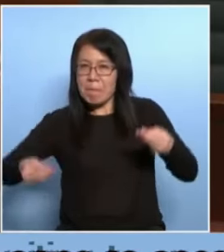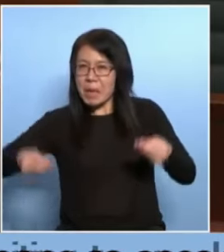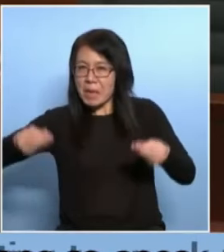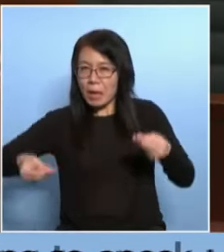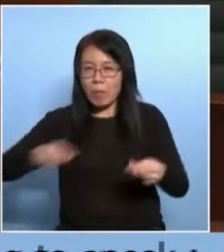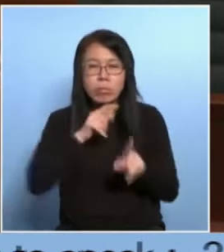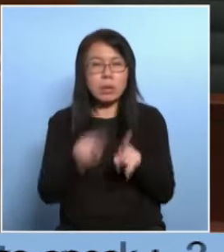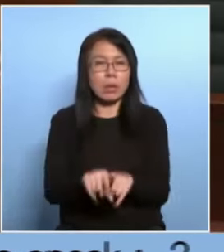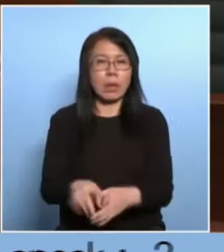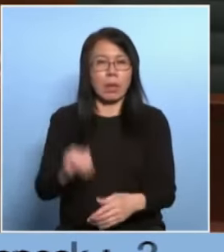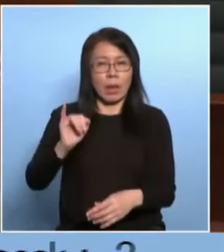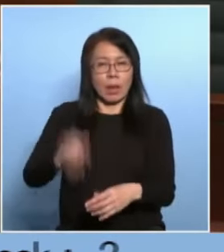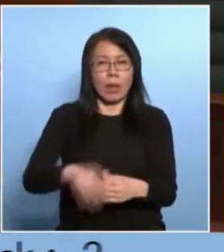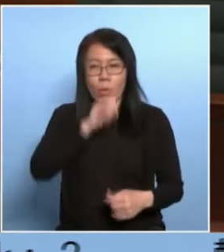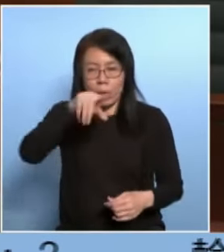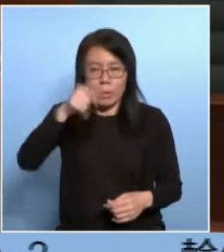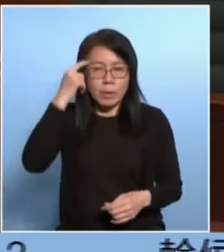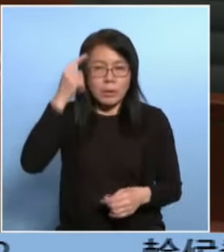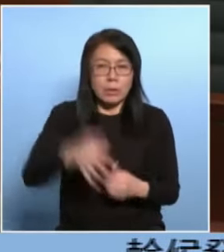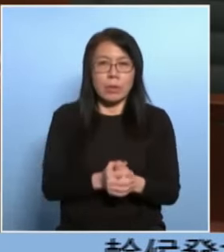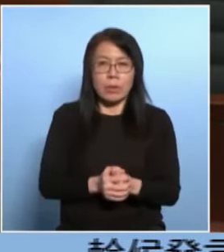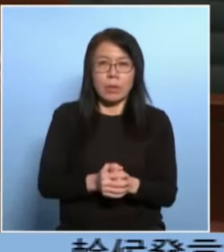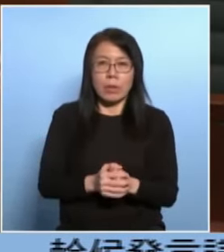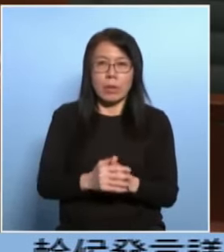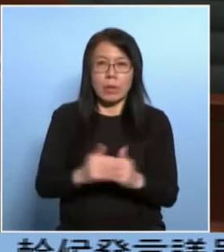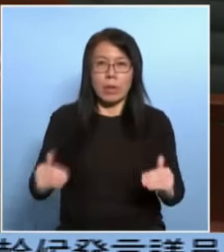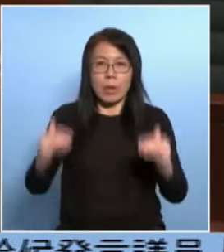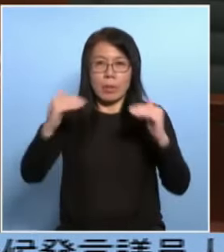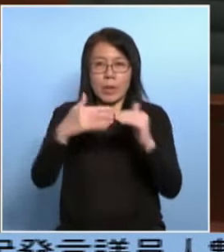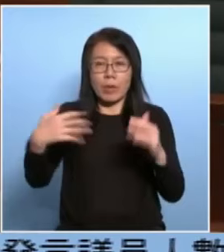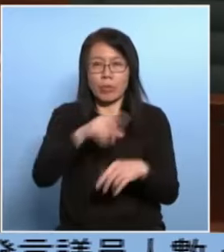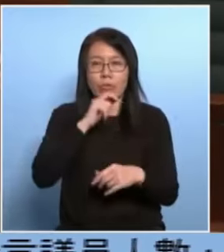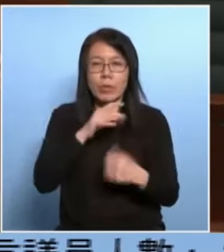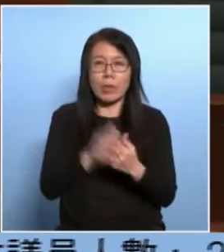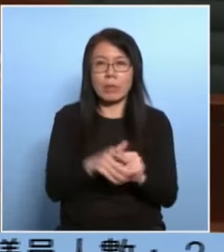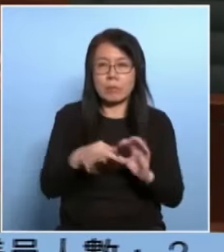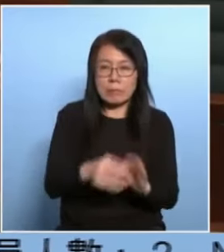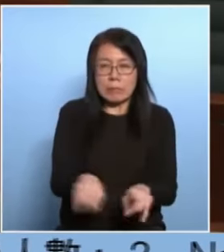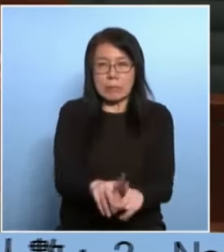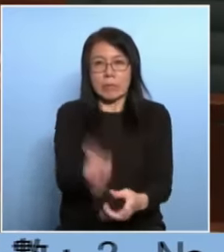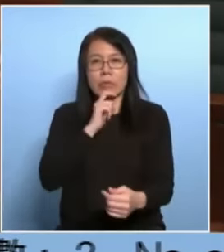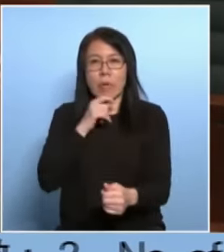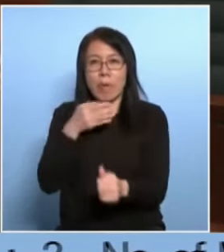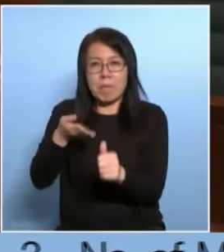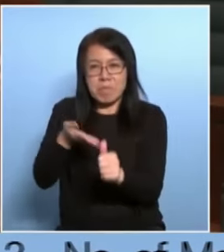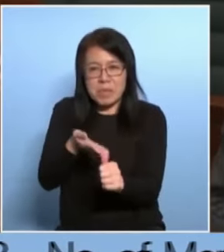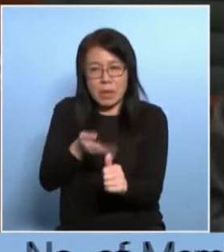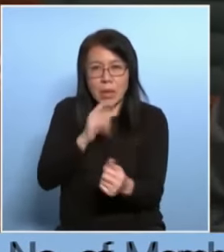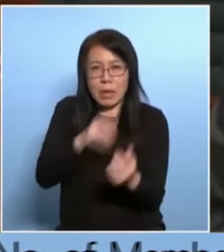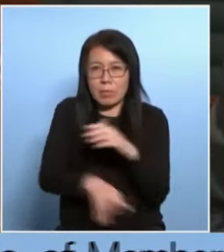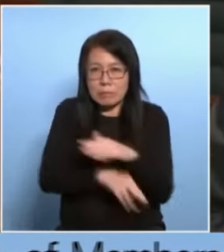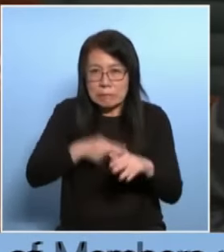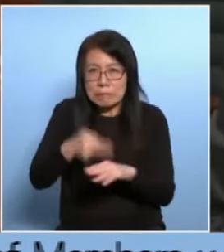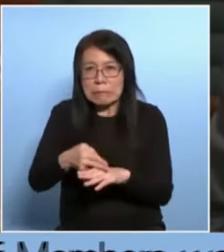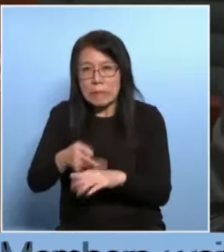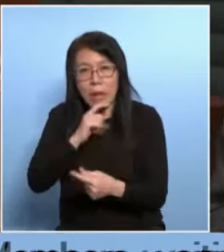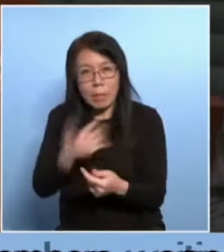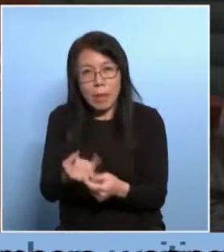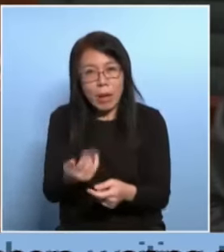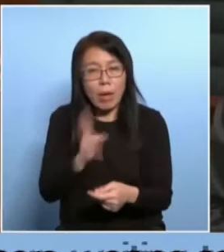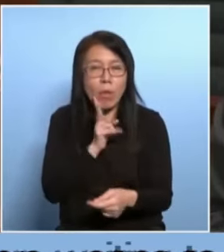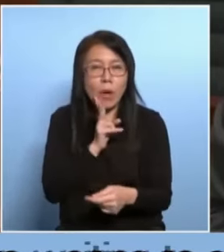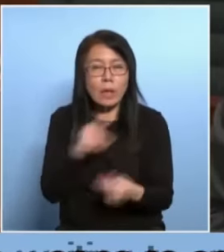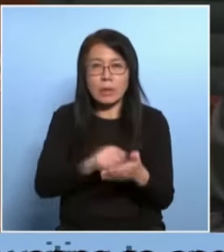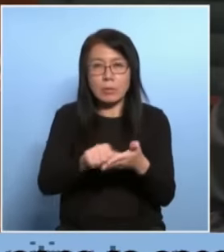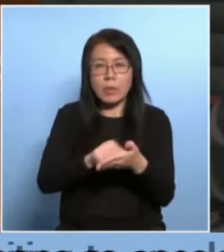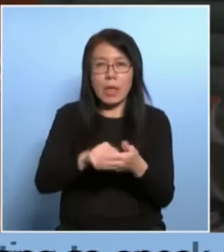比較。我告訴你，要平權，羅賓漢去劫富濟貧，你都被他去打劫還好，都不用我去